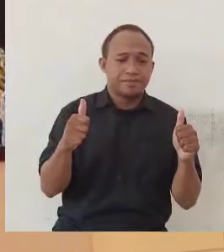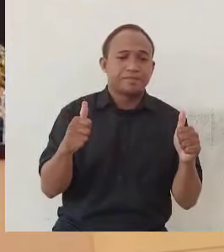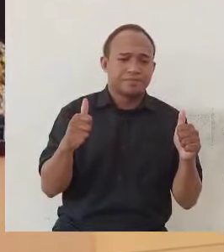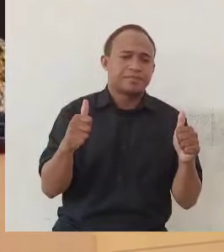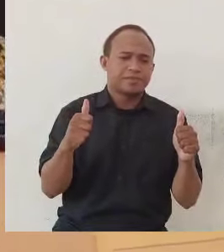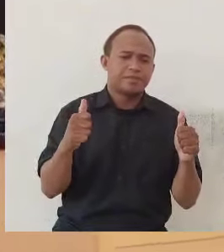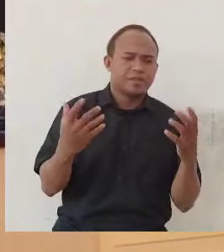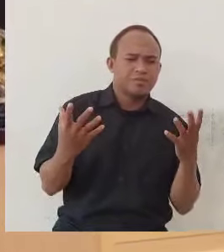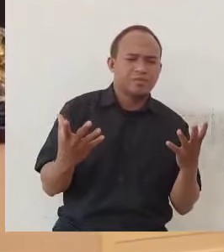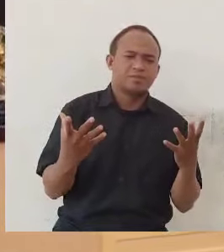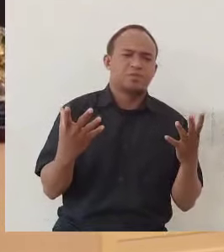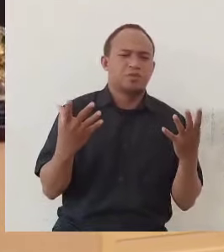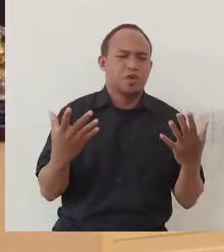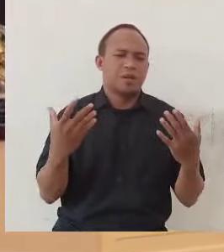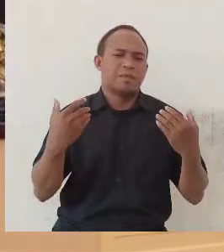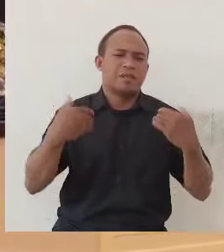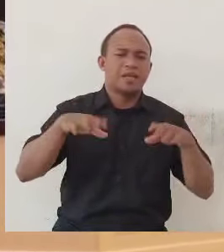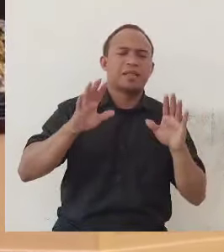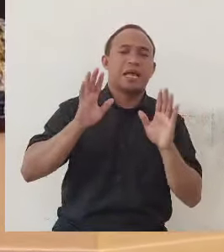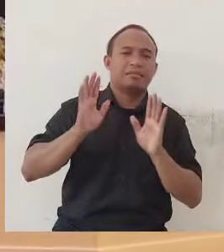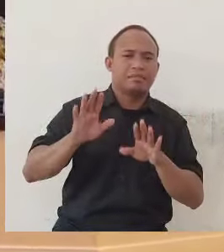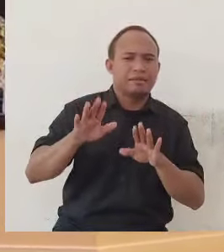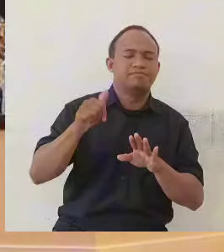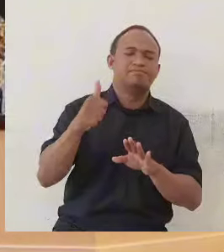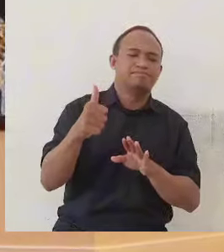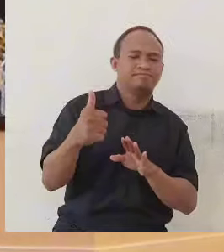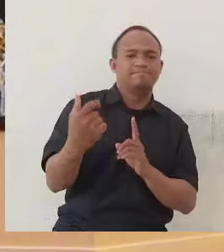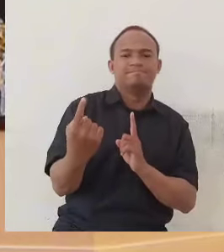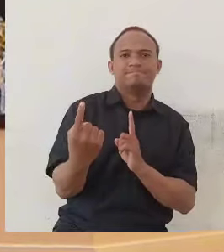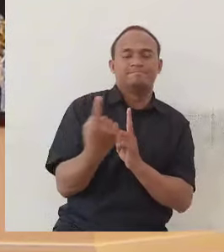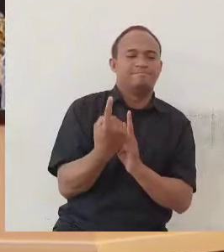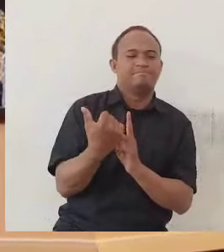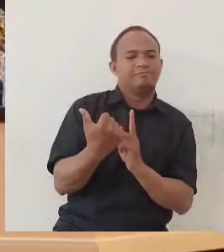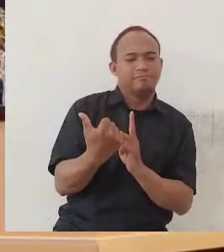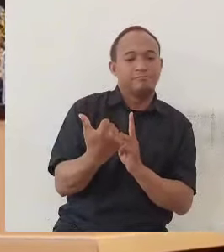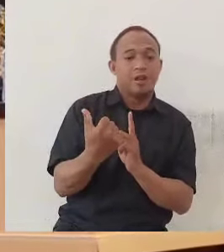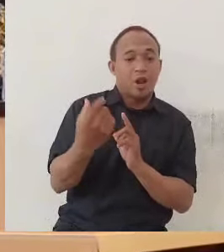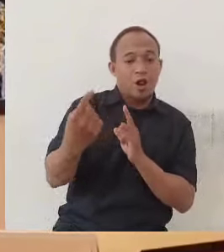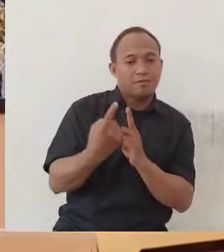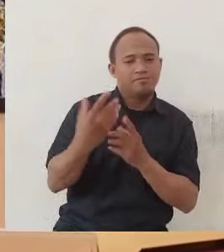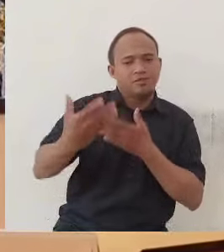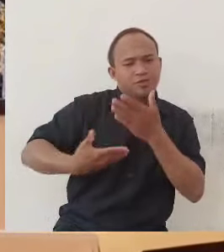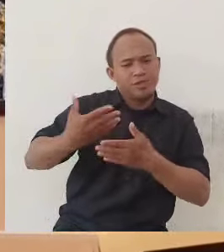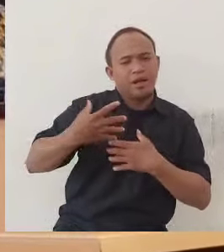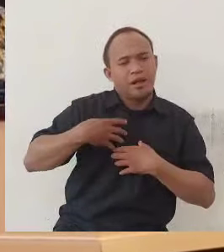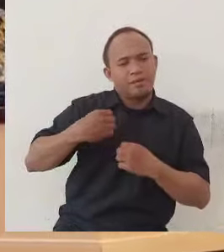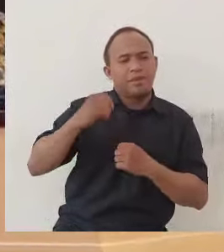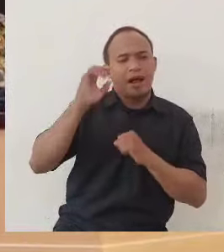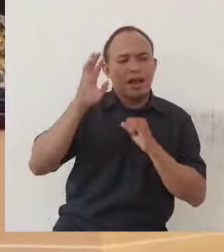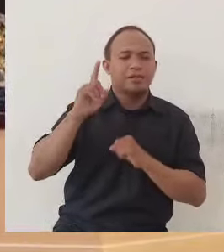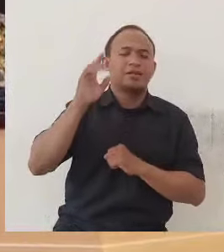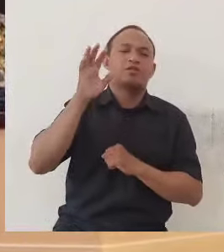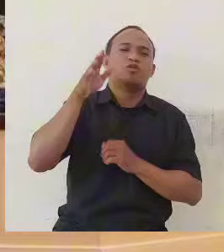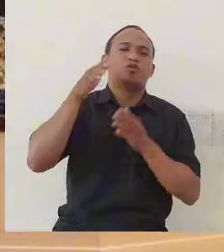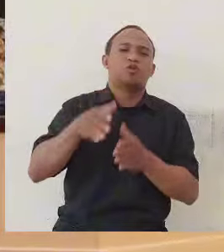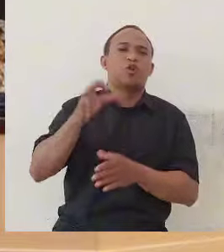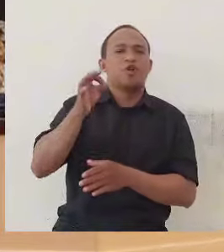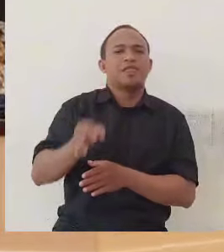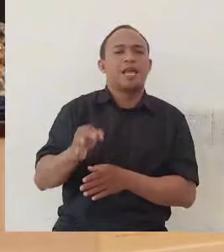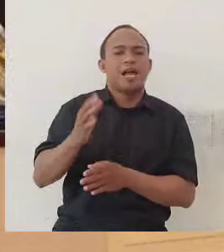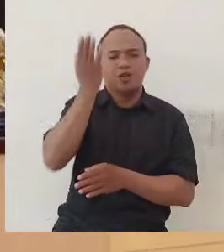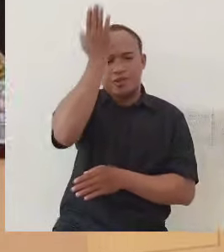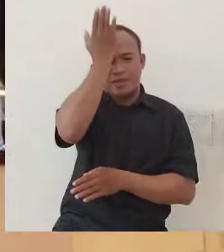menghadapi keadaan darurat apapun yang mungkin nantinya akan terjadi. Konsultasi publik turut dihadiri PJ Sekda Kota